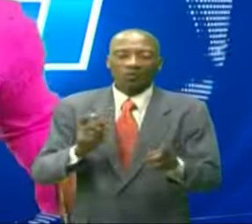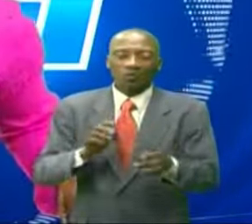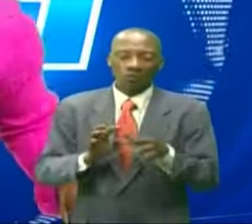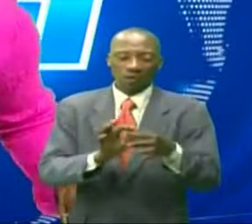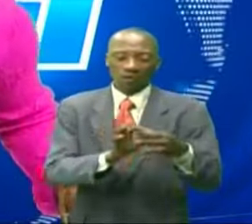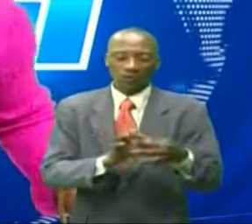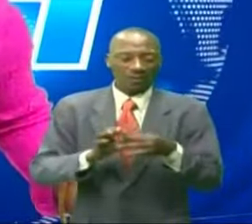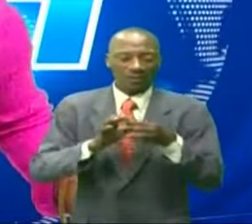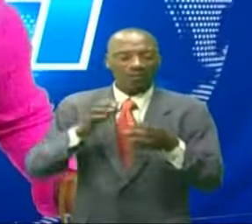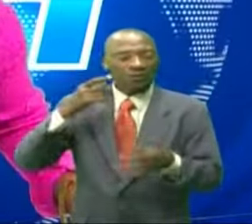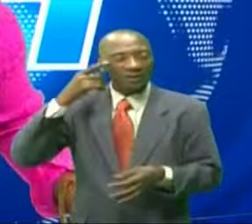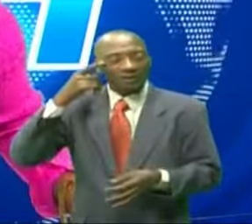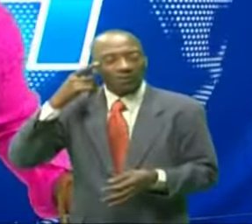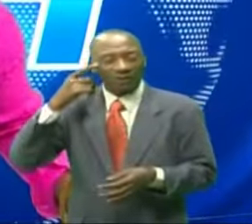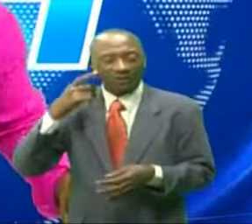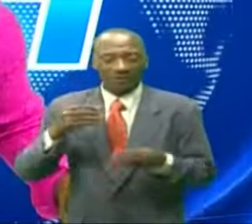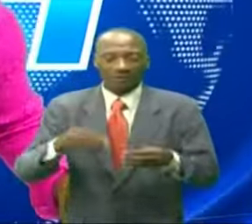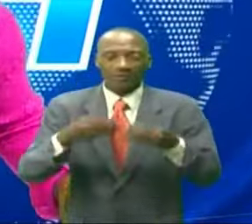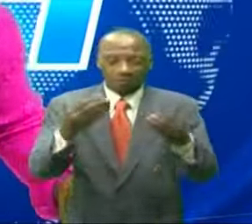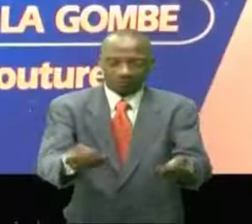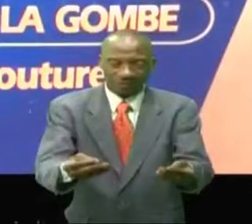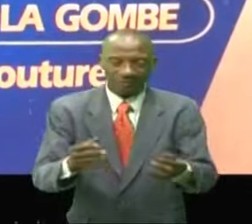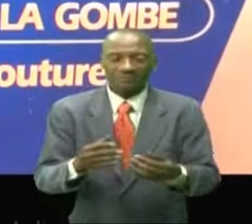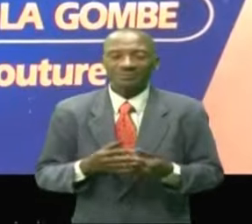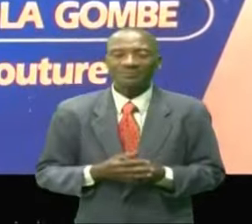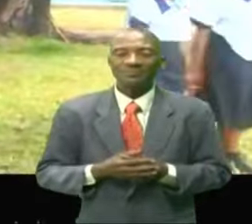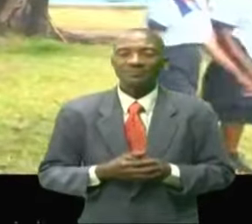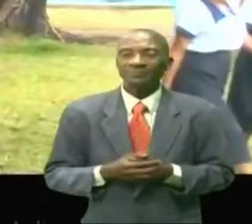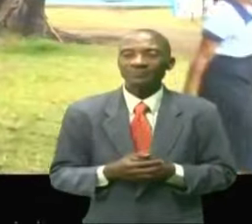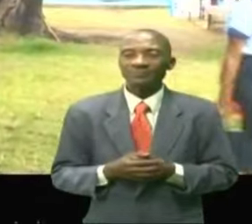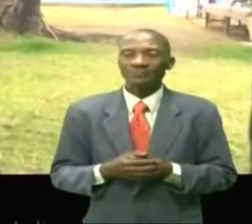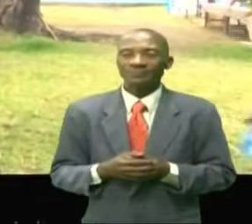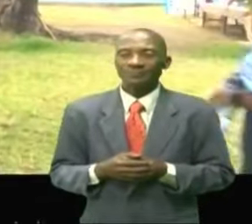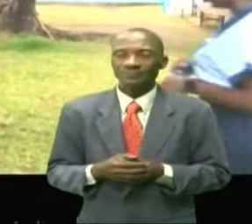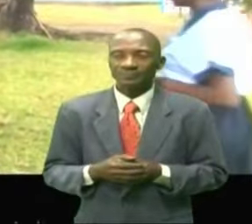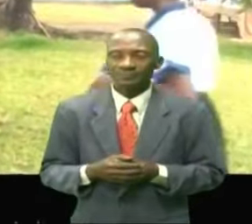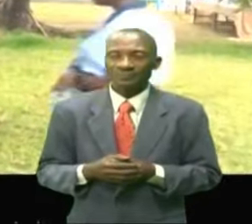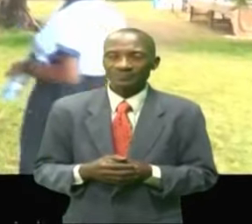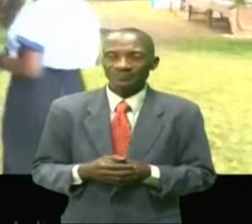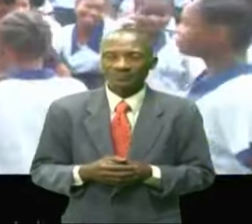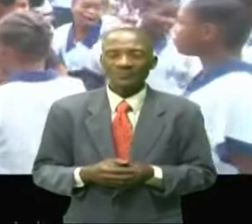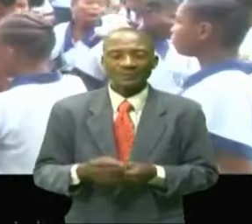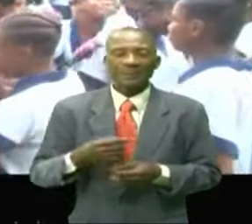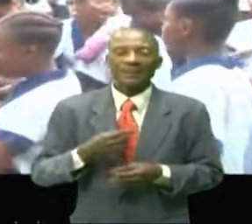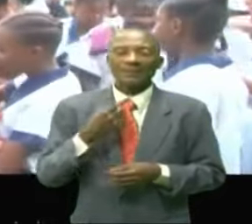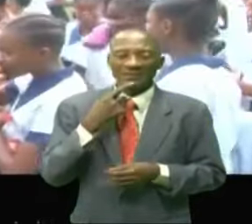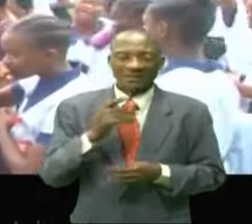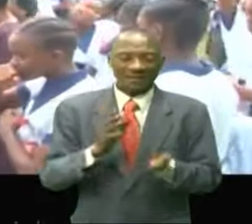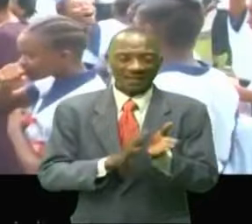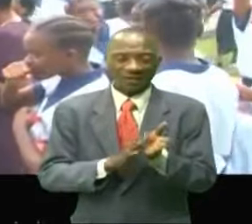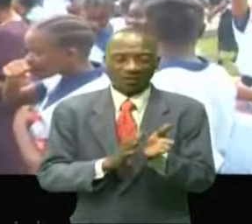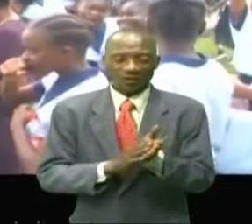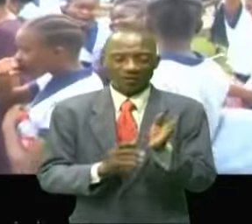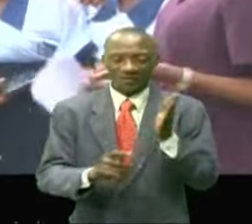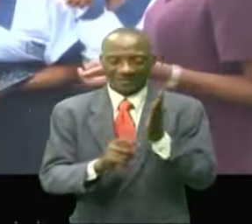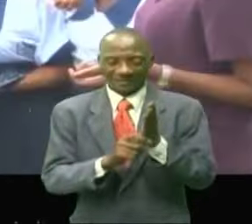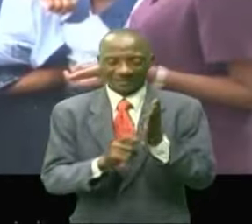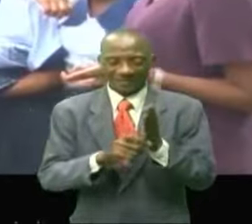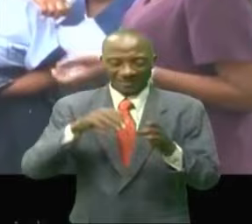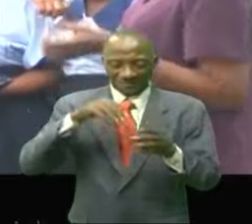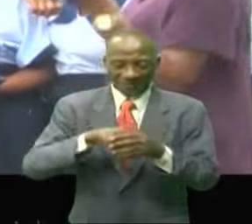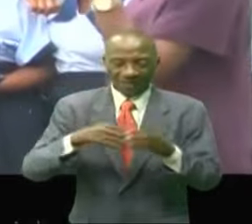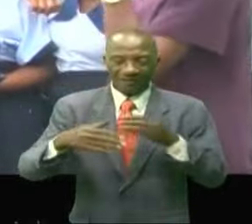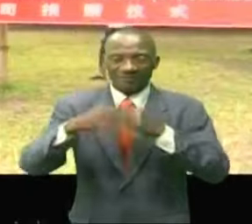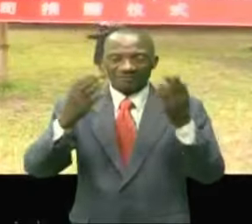sa structure SICOMINE. Anastasie Dumbu. C'est peut-être un signal fort qui annonce la diversification dans